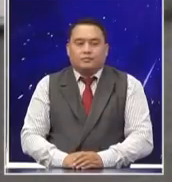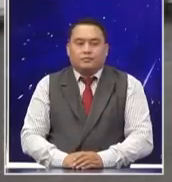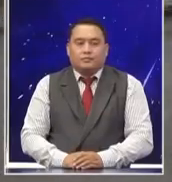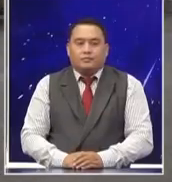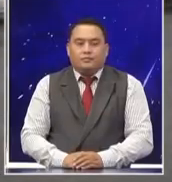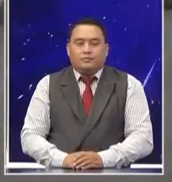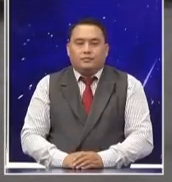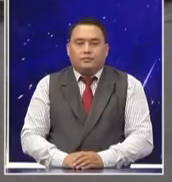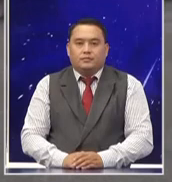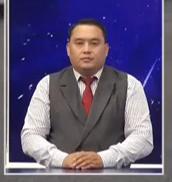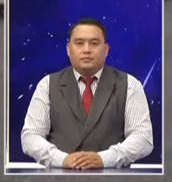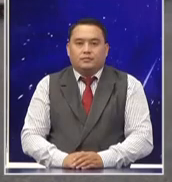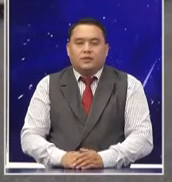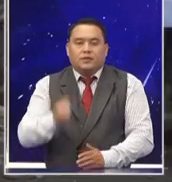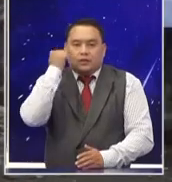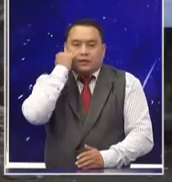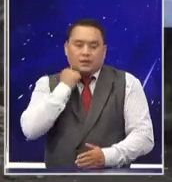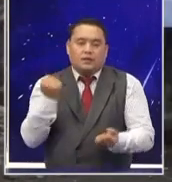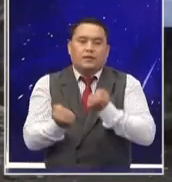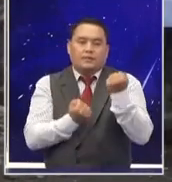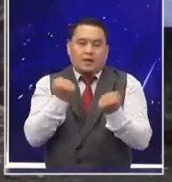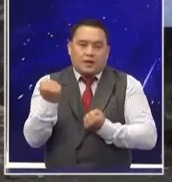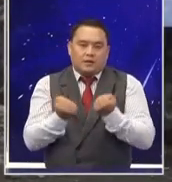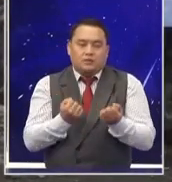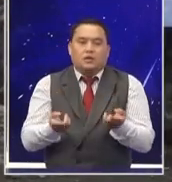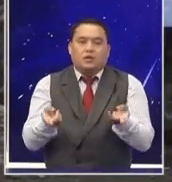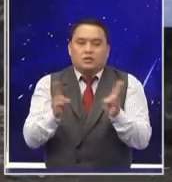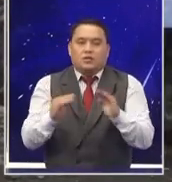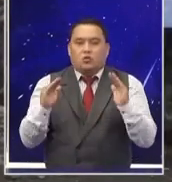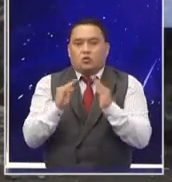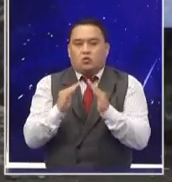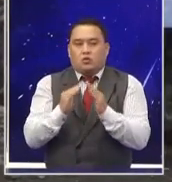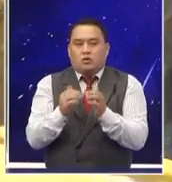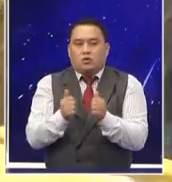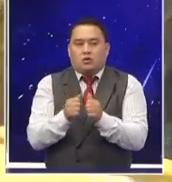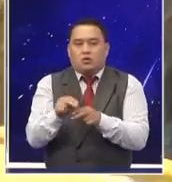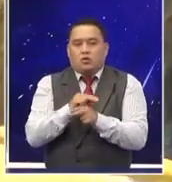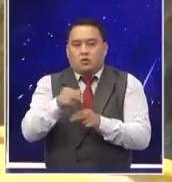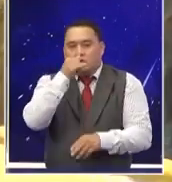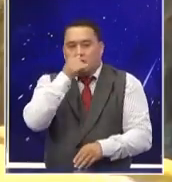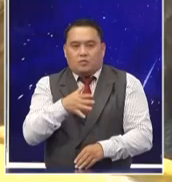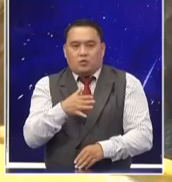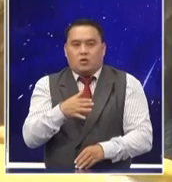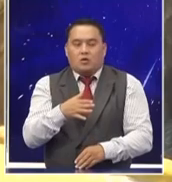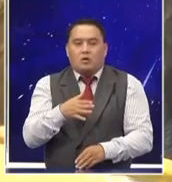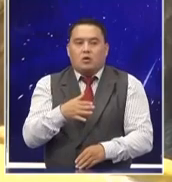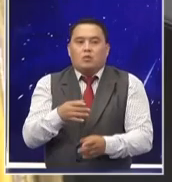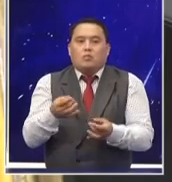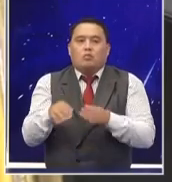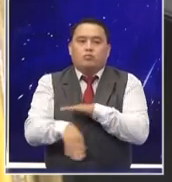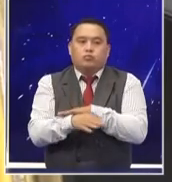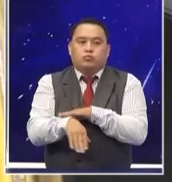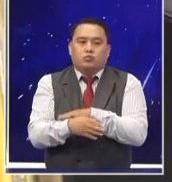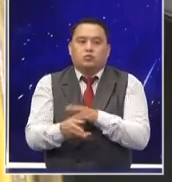Саматтың саржигулиі ұяуласында 10 жылдан аса қаңтарылып тұрған. Ескі есті шығарып, не жөндеуге келмепті. Қауқиып, құр бос